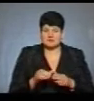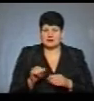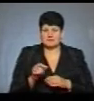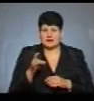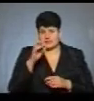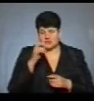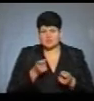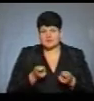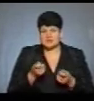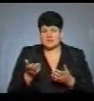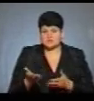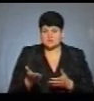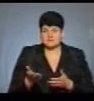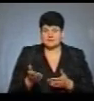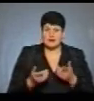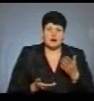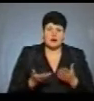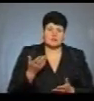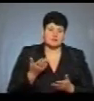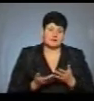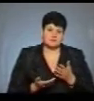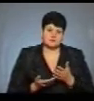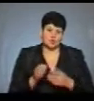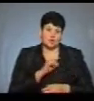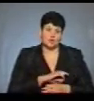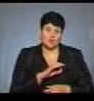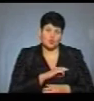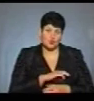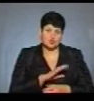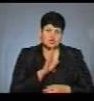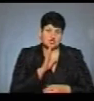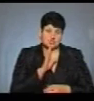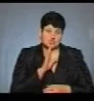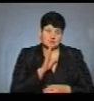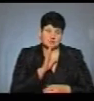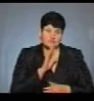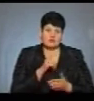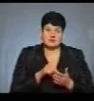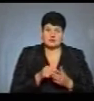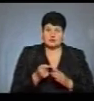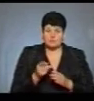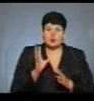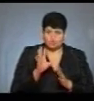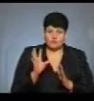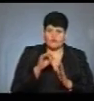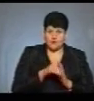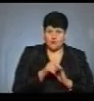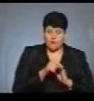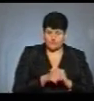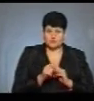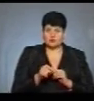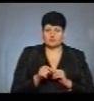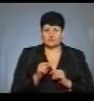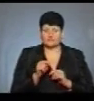Теребовлянській райдержадміністрації. Але доходи в жінчині в місті Тернополі будуть враховуватись через те, що